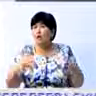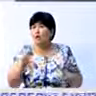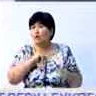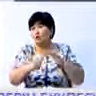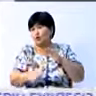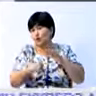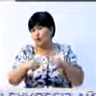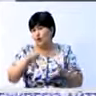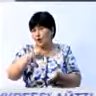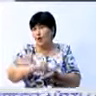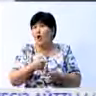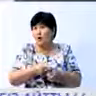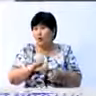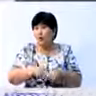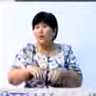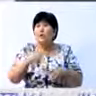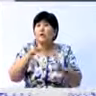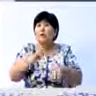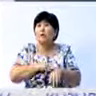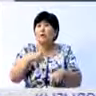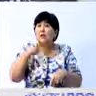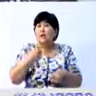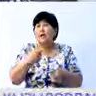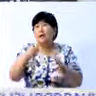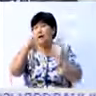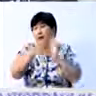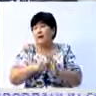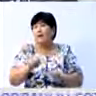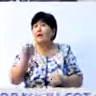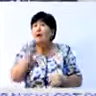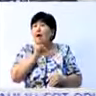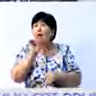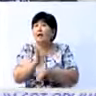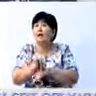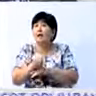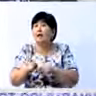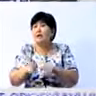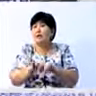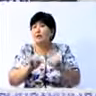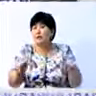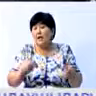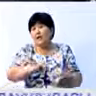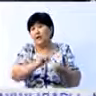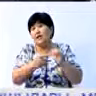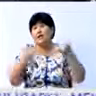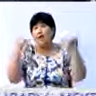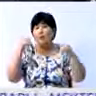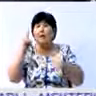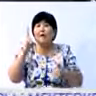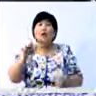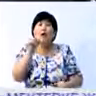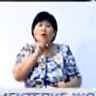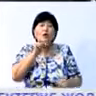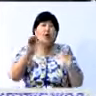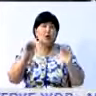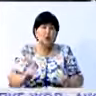жұмыссыздар құрап отыр. Құзырлы орган өкілдерінің айтуынша, жарты жылдықта алаяқтық фактілері өсім тапса, керісінше мал пәтер ұрлығы